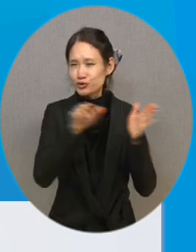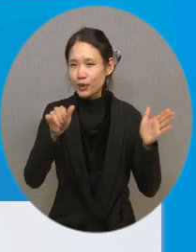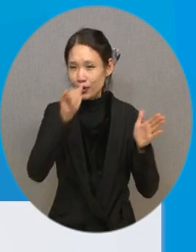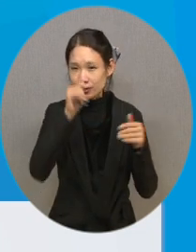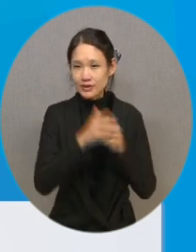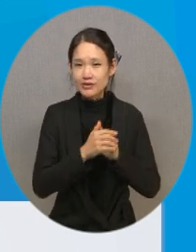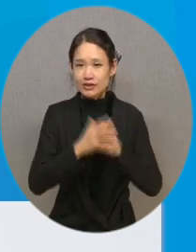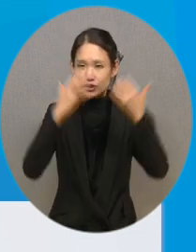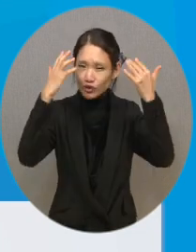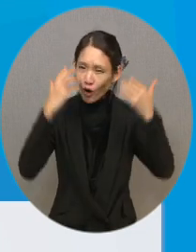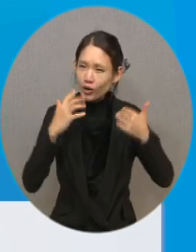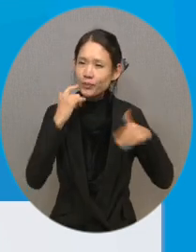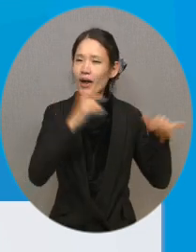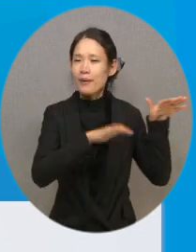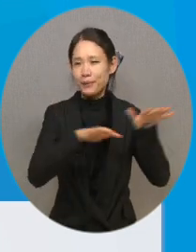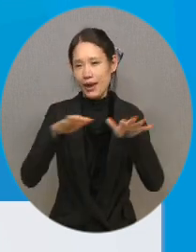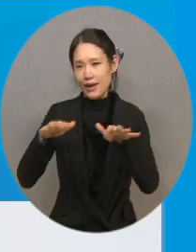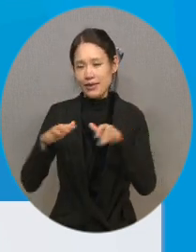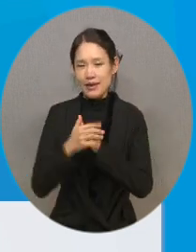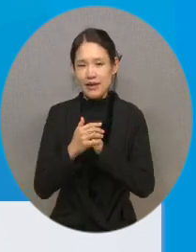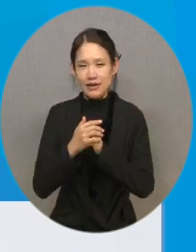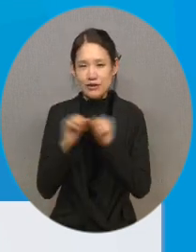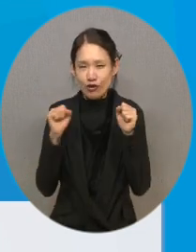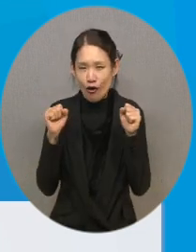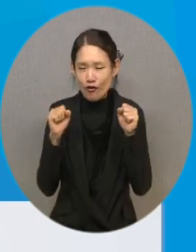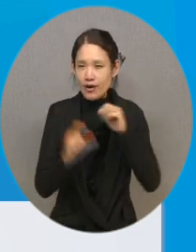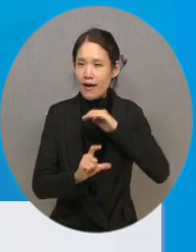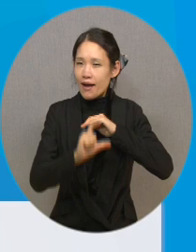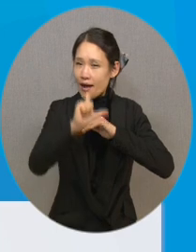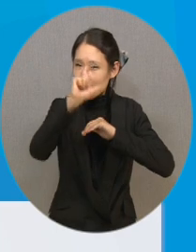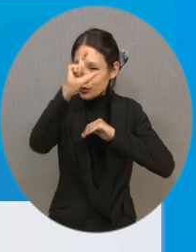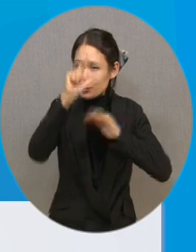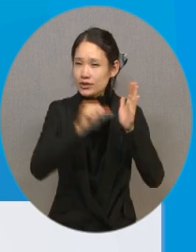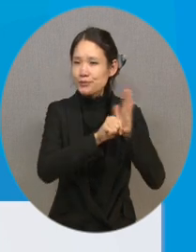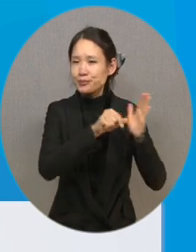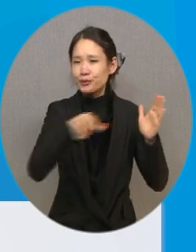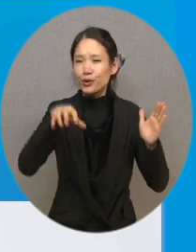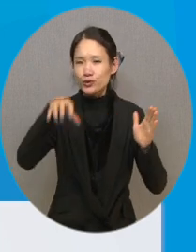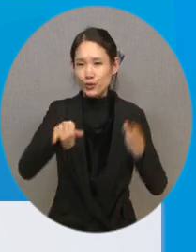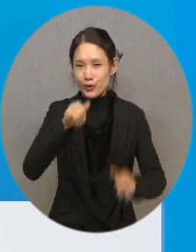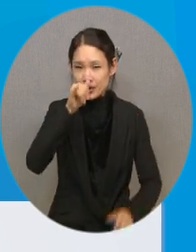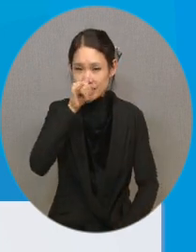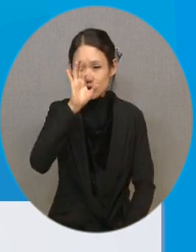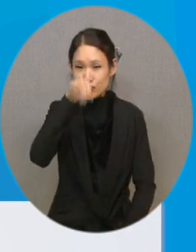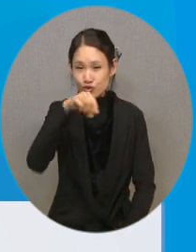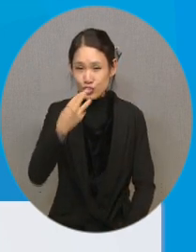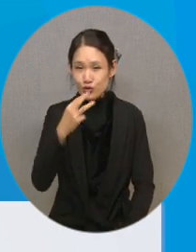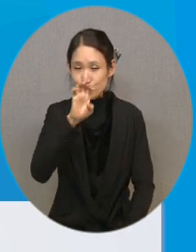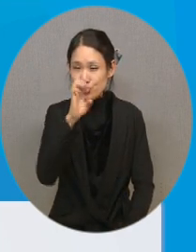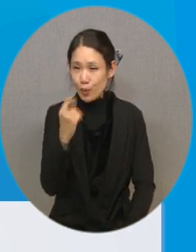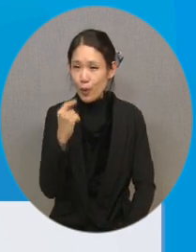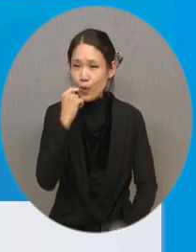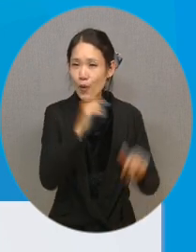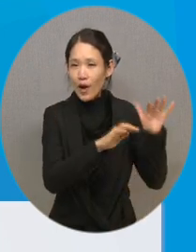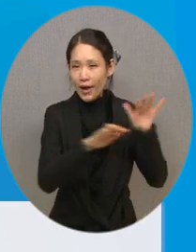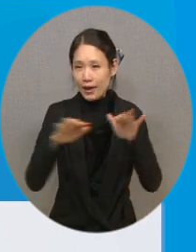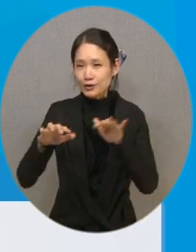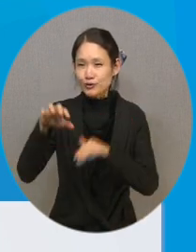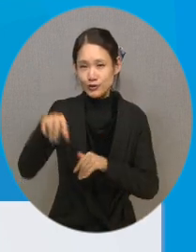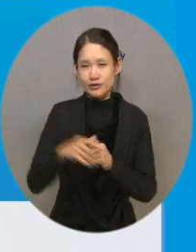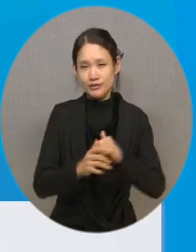여름이 되면 해수욕장으로, 겨울에는 해돋이 명소로 인기가 많은 율포 해수욕장이 있습니다.